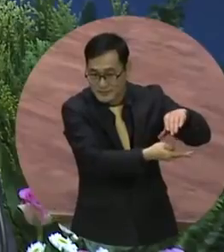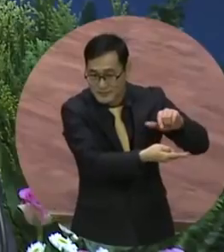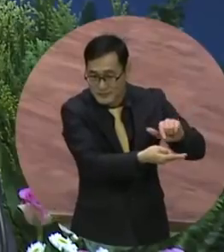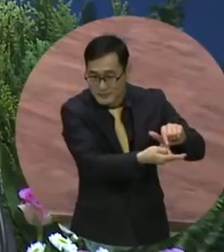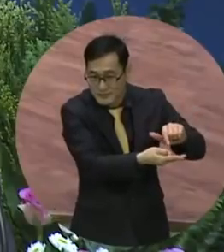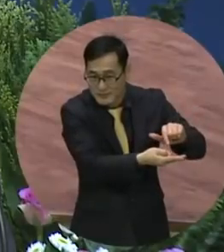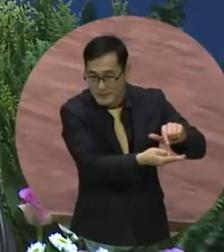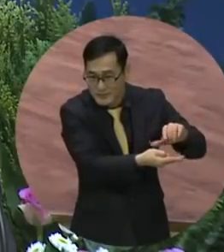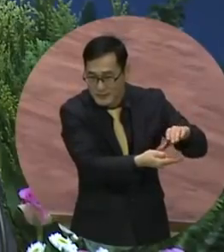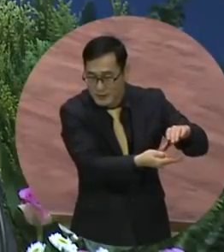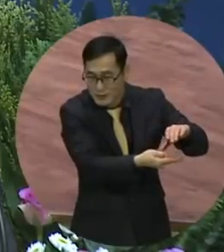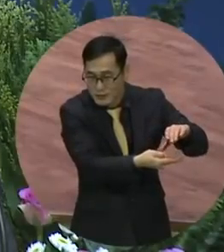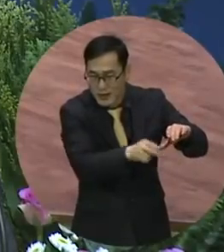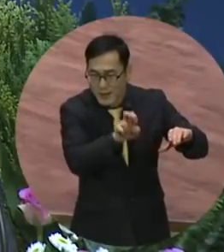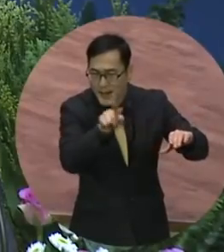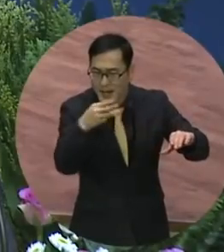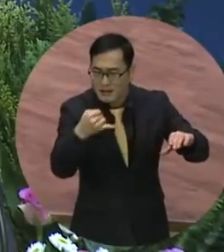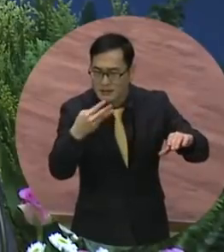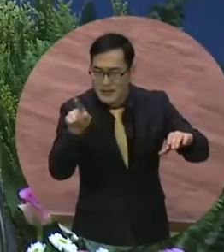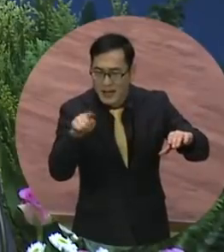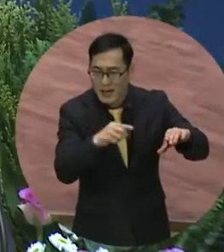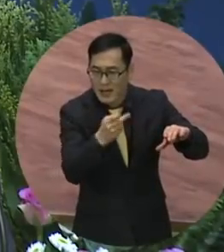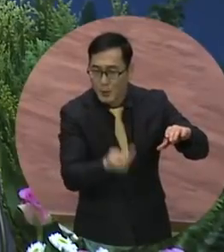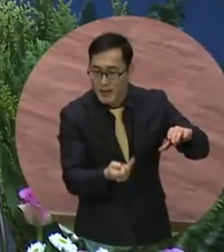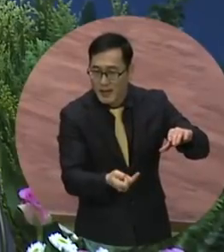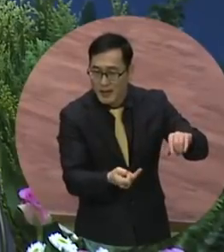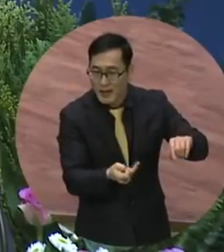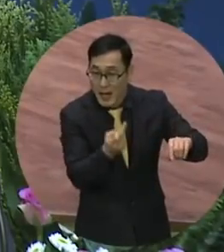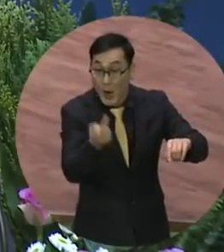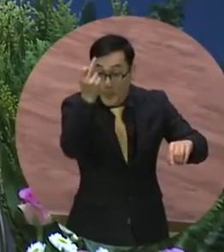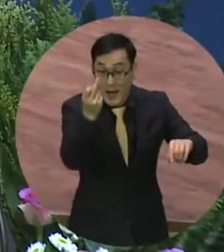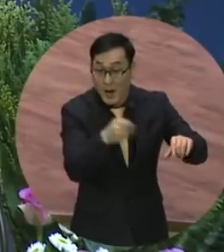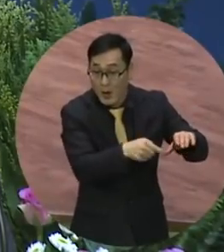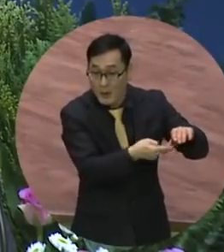예수님 뭐랍니까? 그 예수님 모릅니까? 예수님도 이스라엘 사람인데.